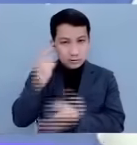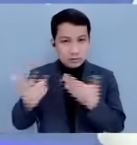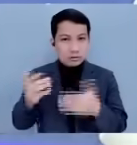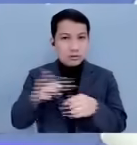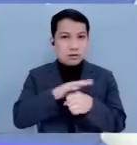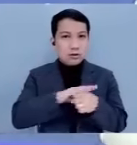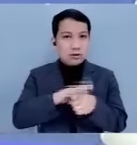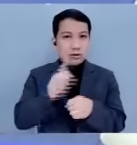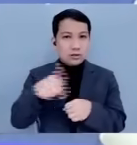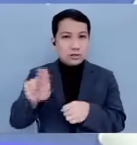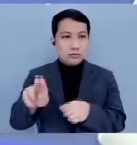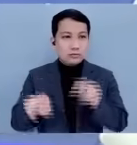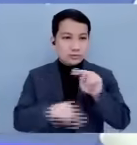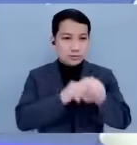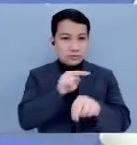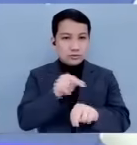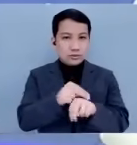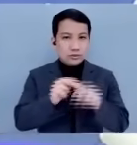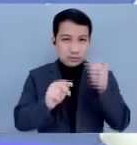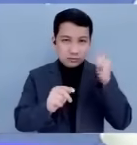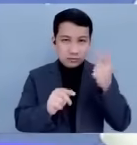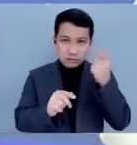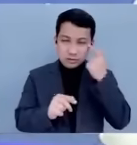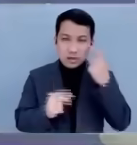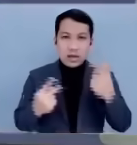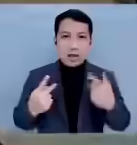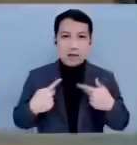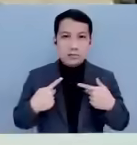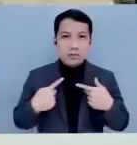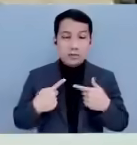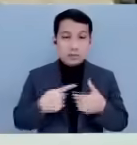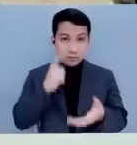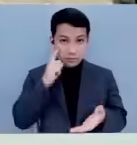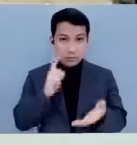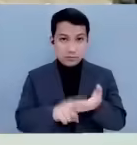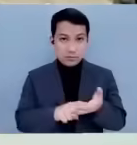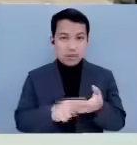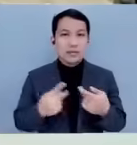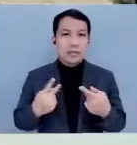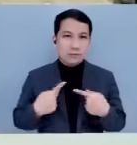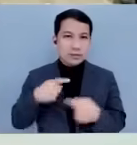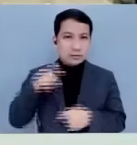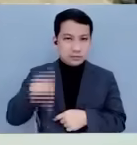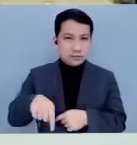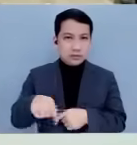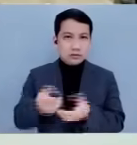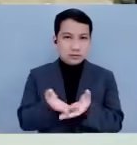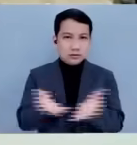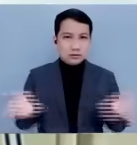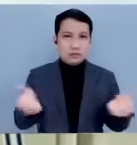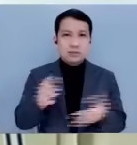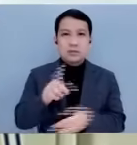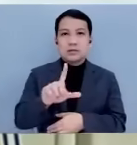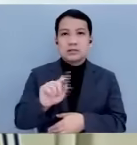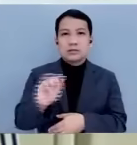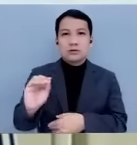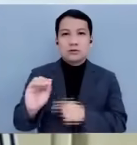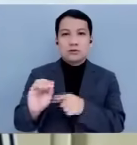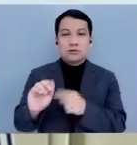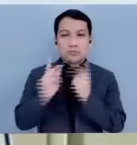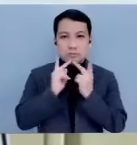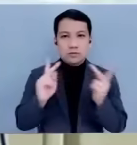or national government, kailangan registrado po yan. Inilatag ito ng LTO sa public consultation